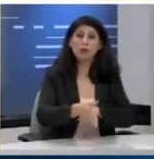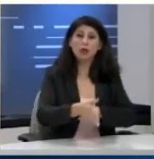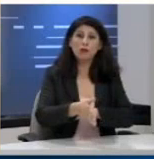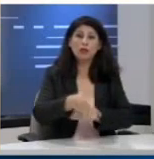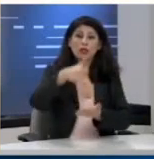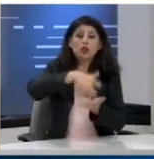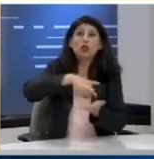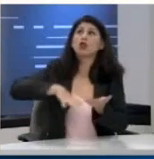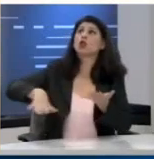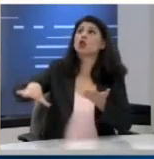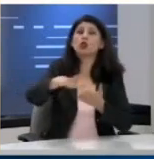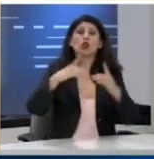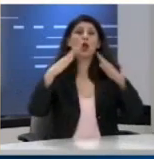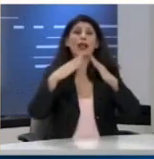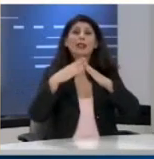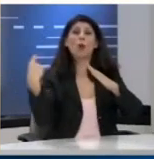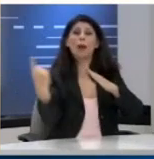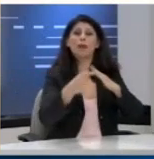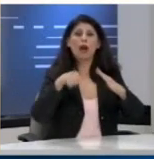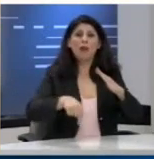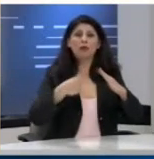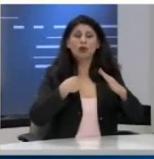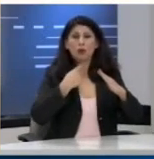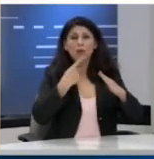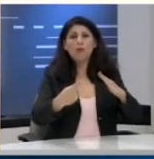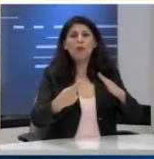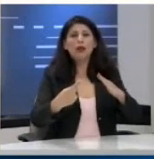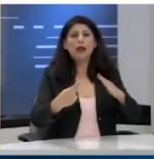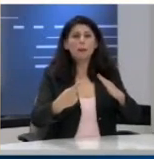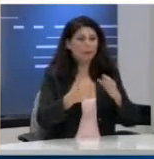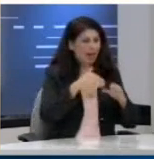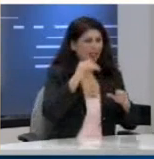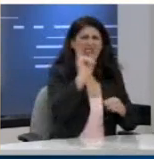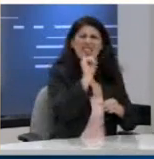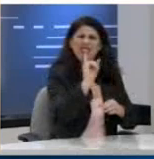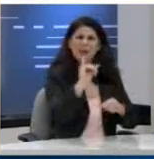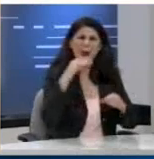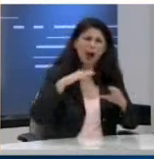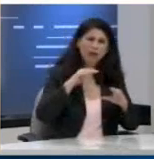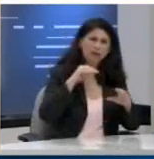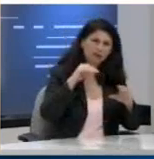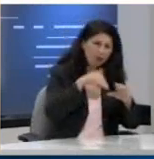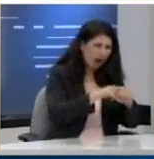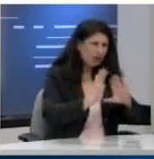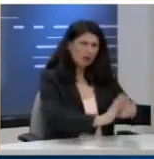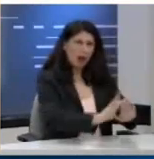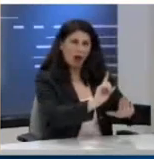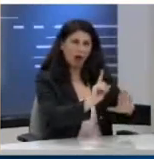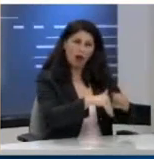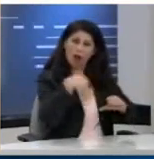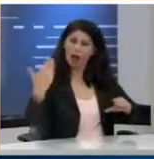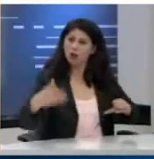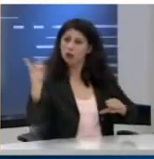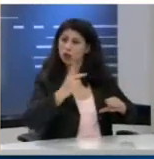αστικό περιβάλλον, σε αυτό που εμείς ονομάζουμε αποϊδρυματοποίηση. Ας μην μας κουνάτε λοιπόν το δάχτυλο για τα θέματα